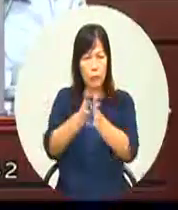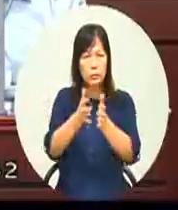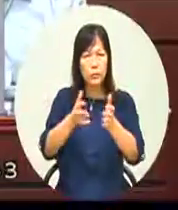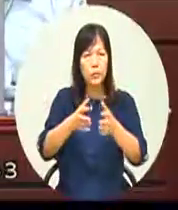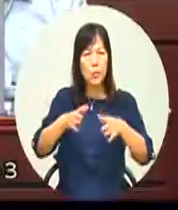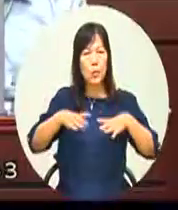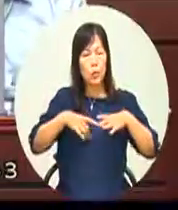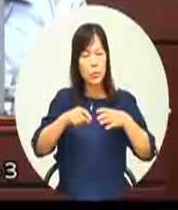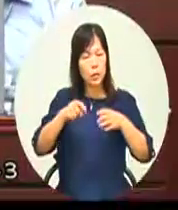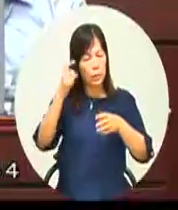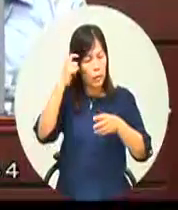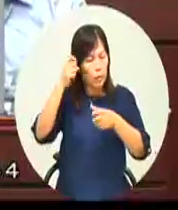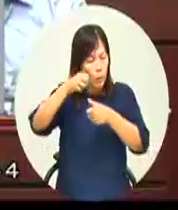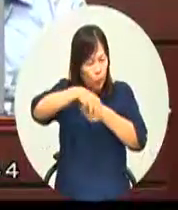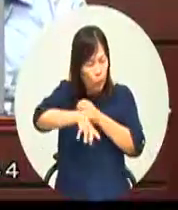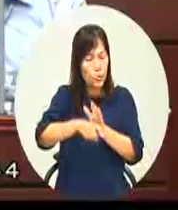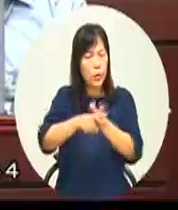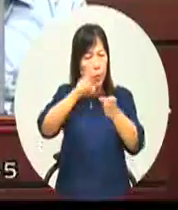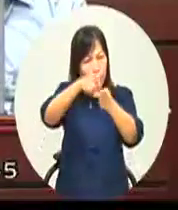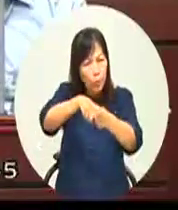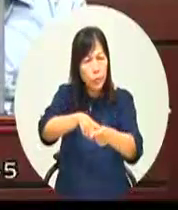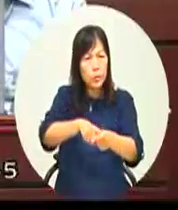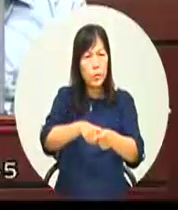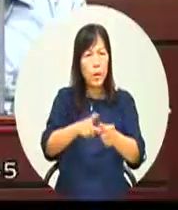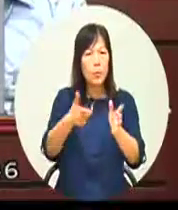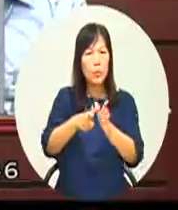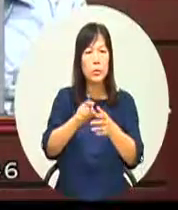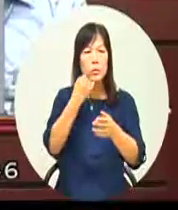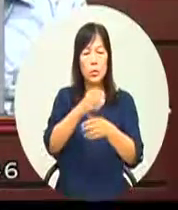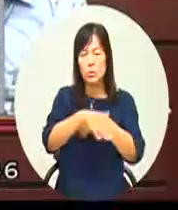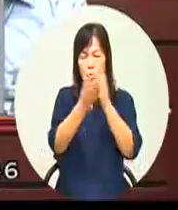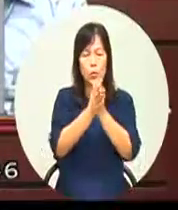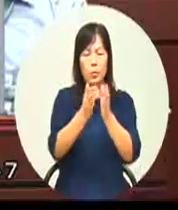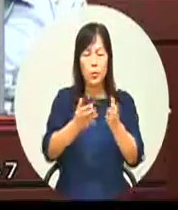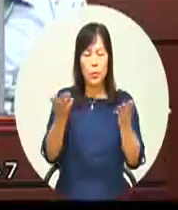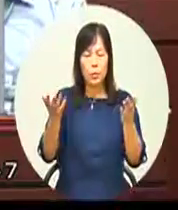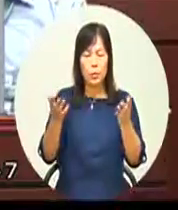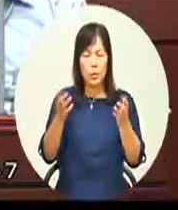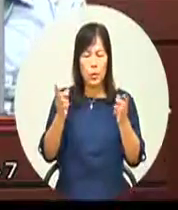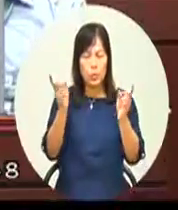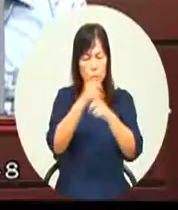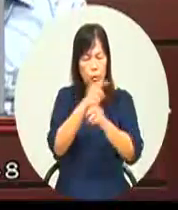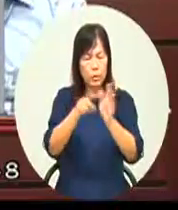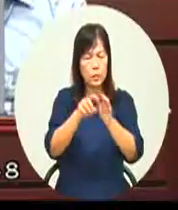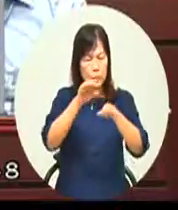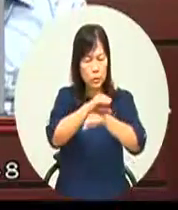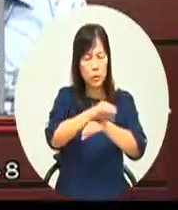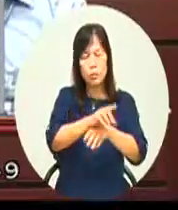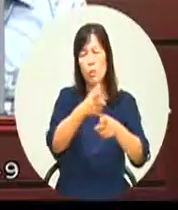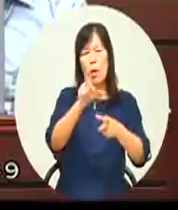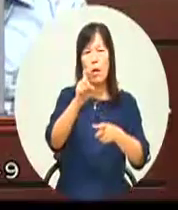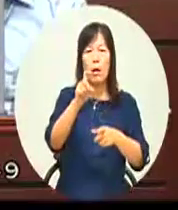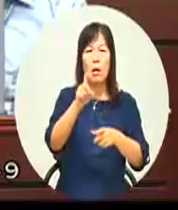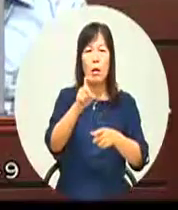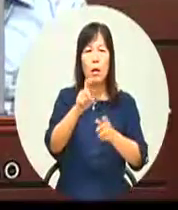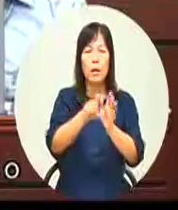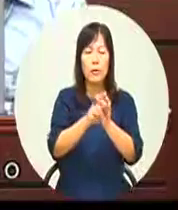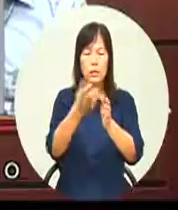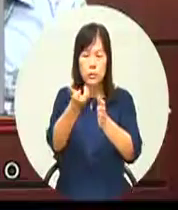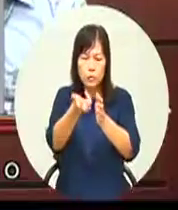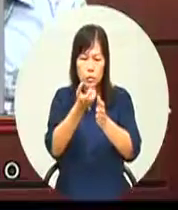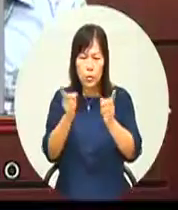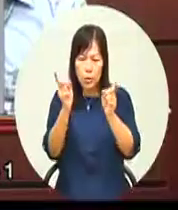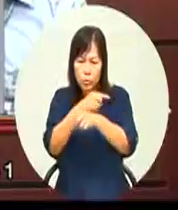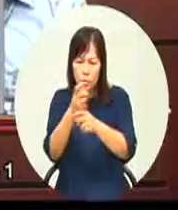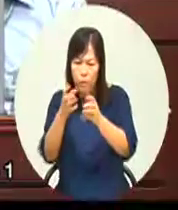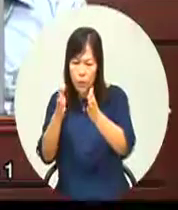的目的不可能完全取代所有的车辆，私有车辆，它应该是先取代一部分，